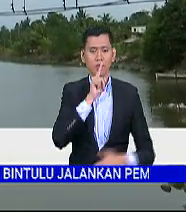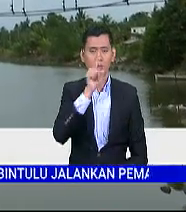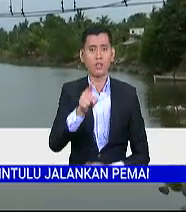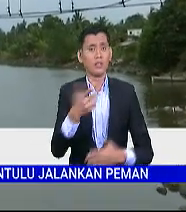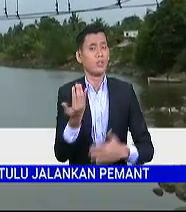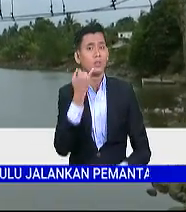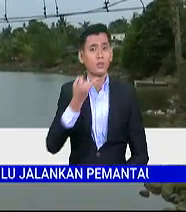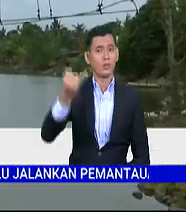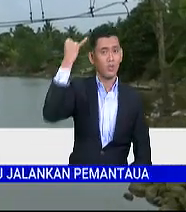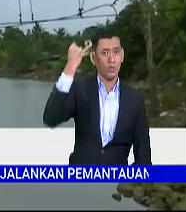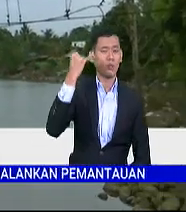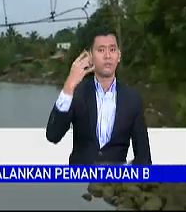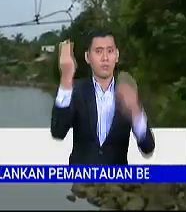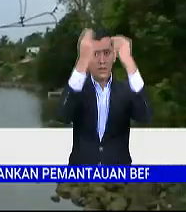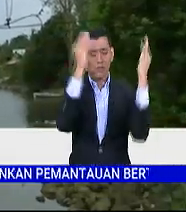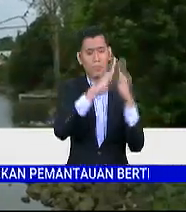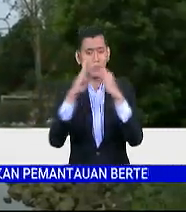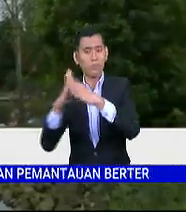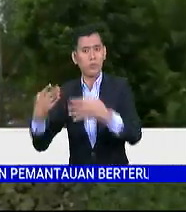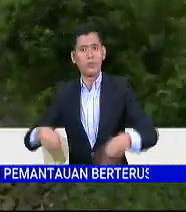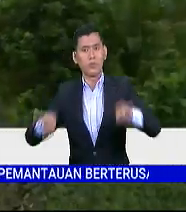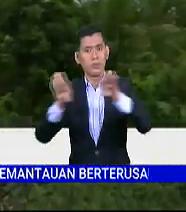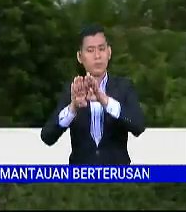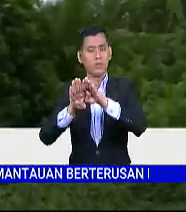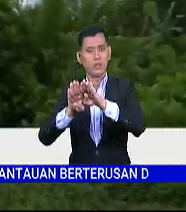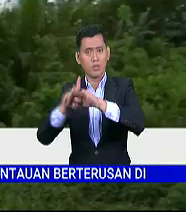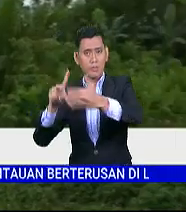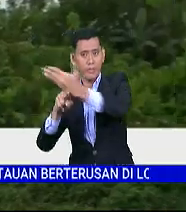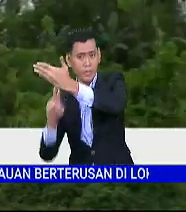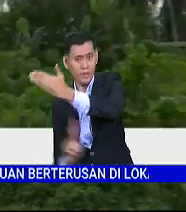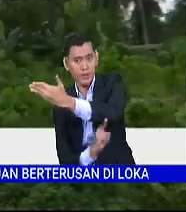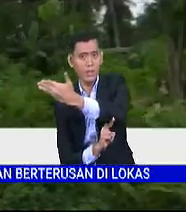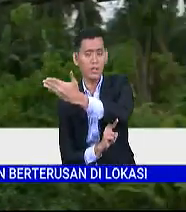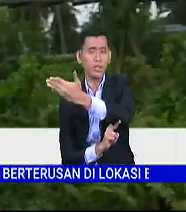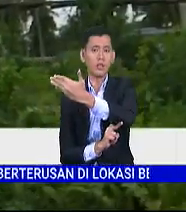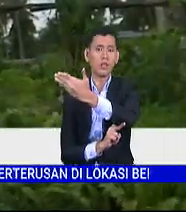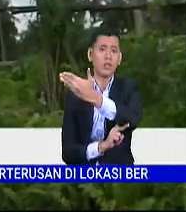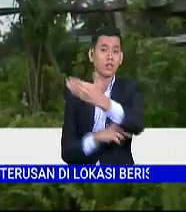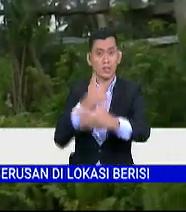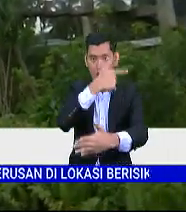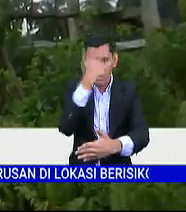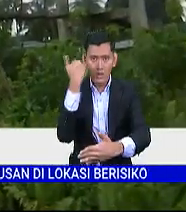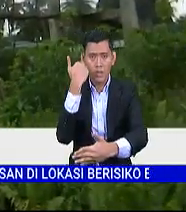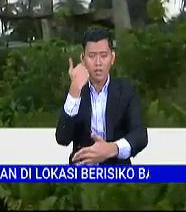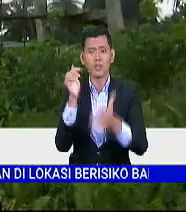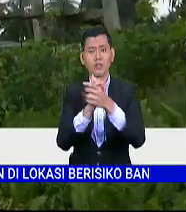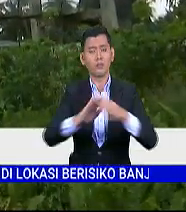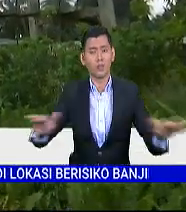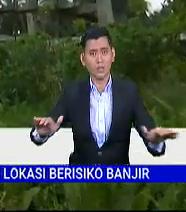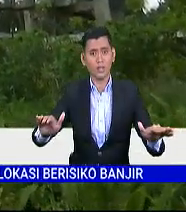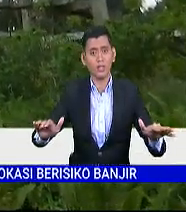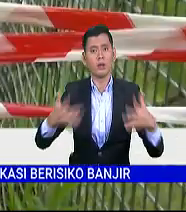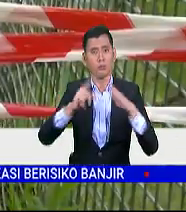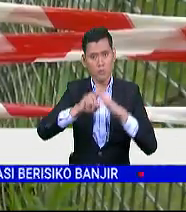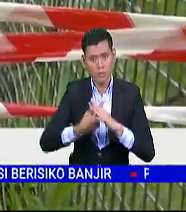Majlis Perbandaran Sandakan mengeluarkan notis penutupan laluan pejalan kaki jambatan gantung berkenaan atas faktor keselamatan